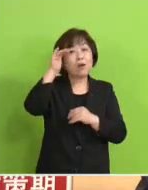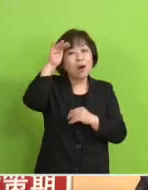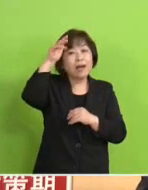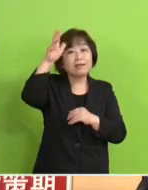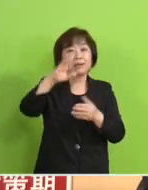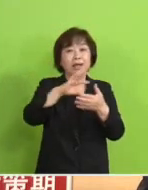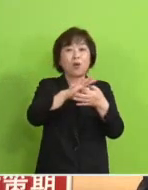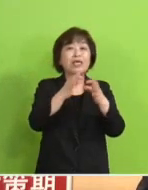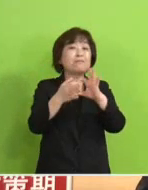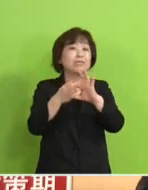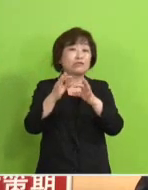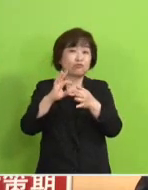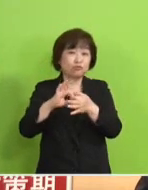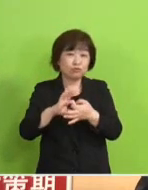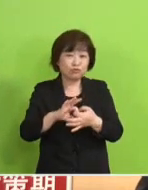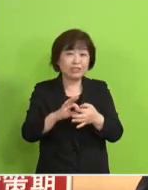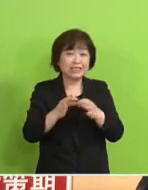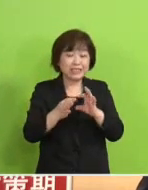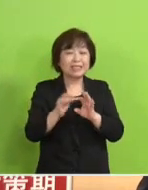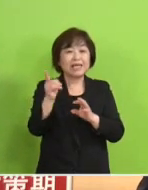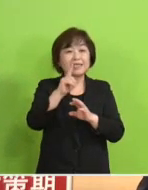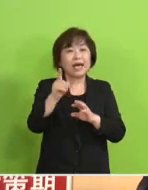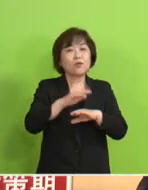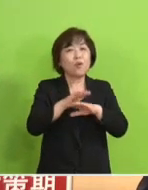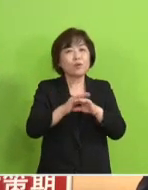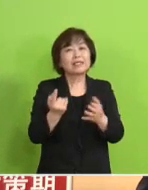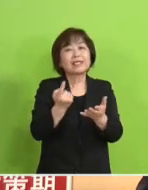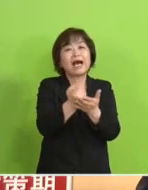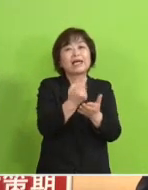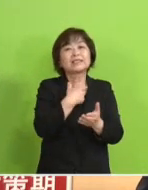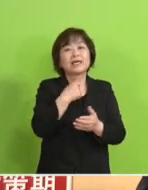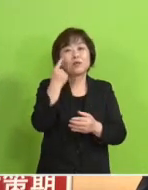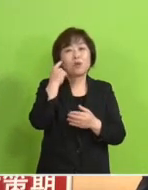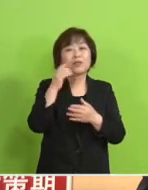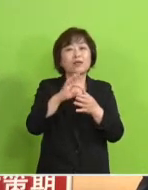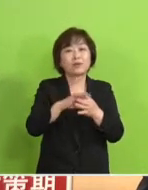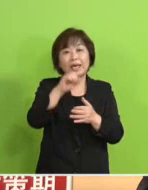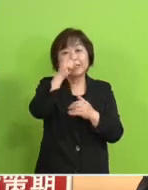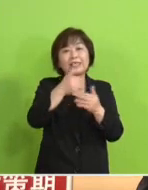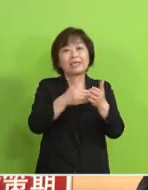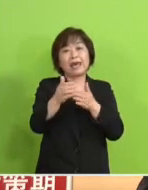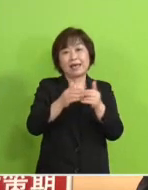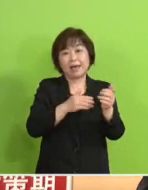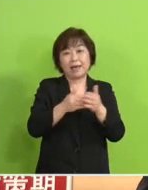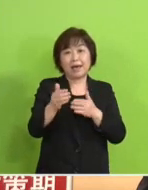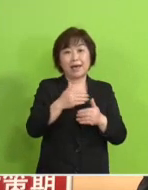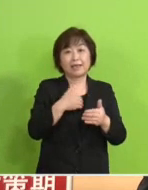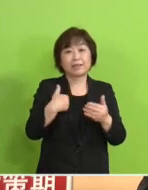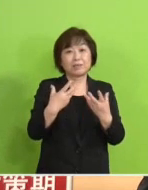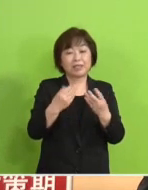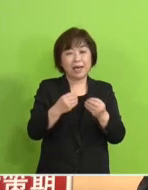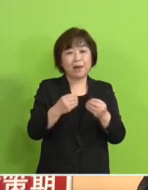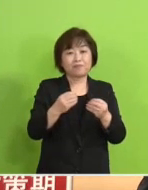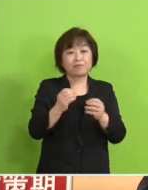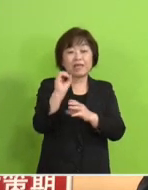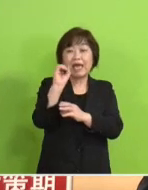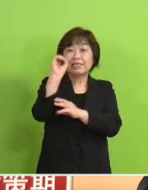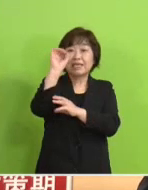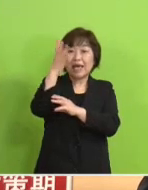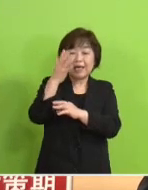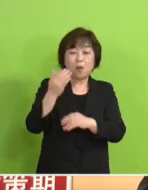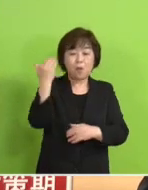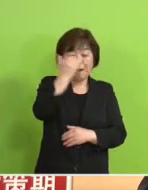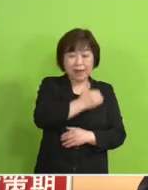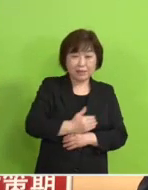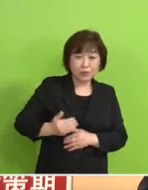れていたオリンピックに何らかの形で参加したかったので、とてもいい経験ができた。成果を五感で